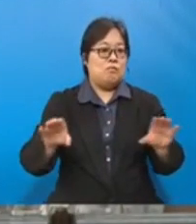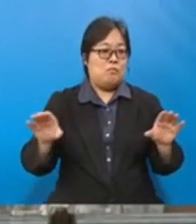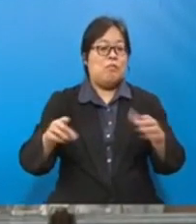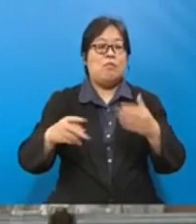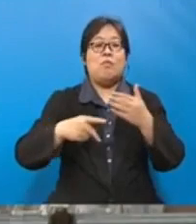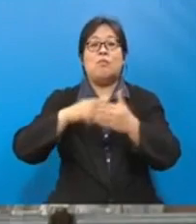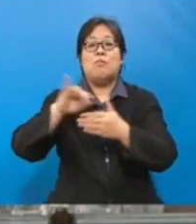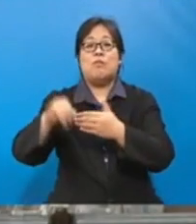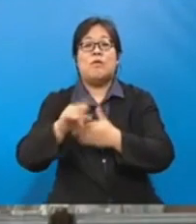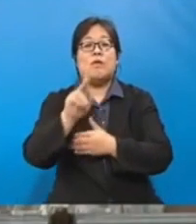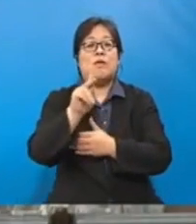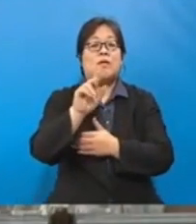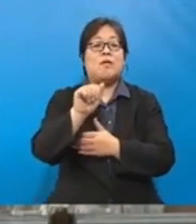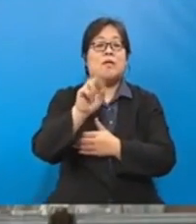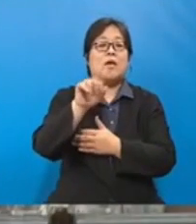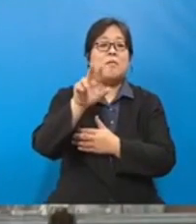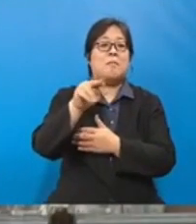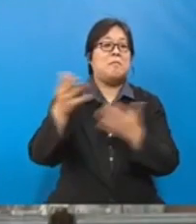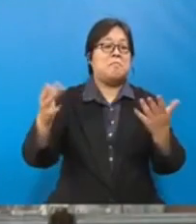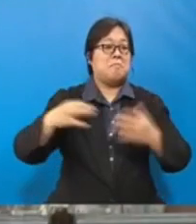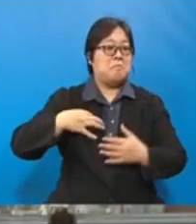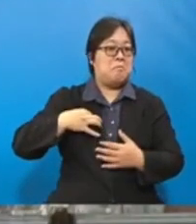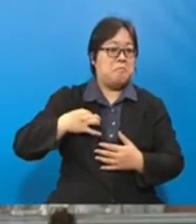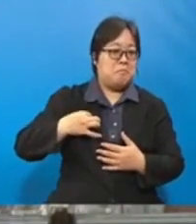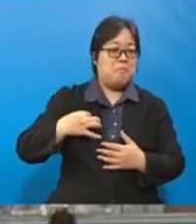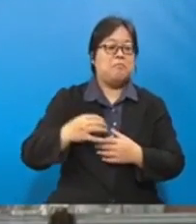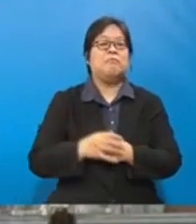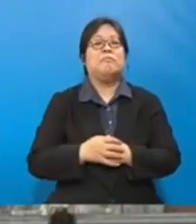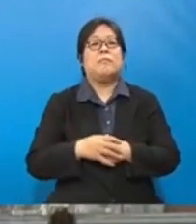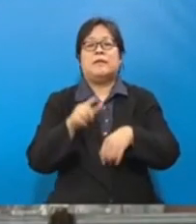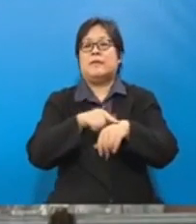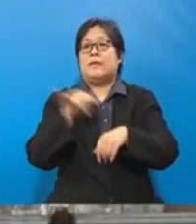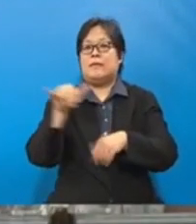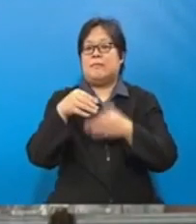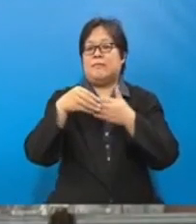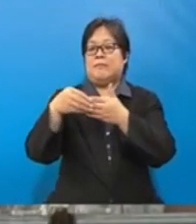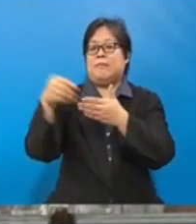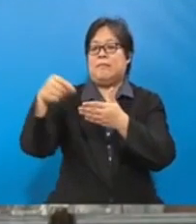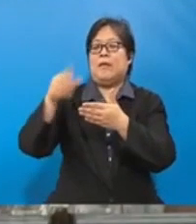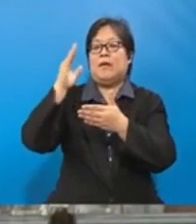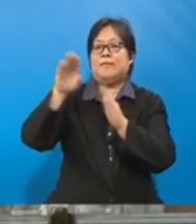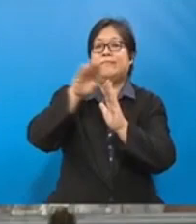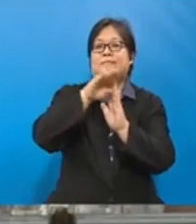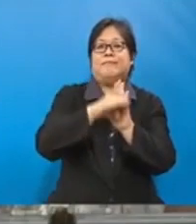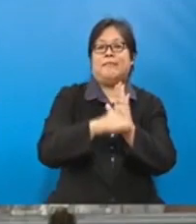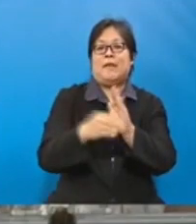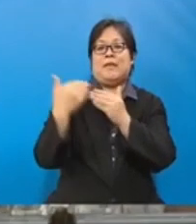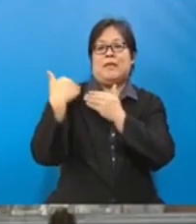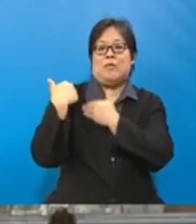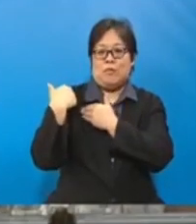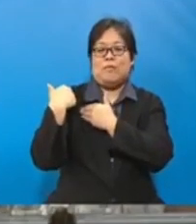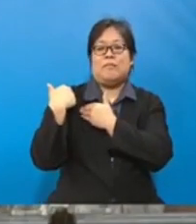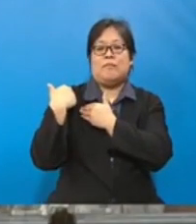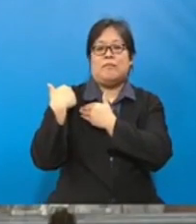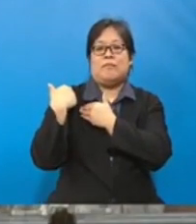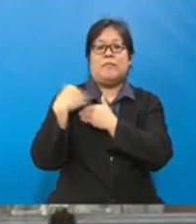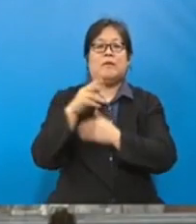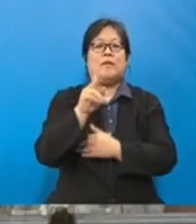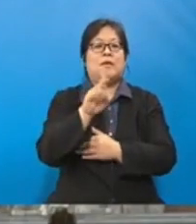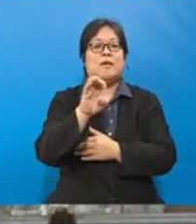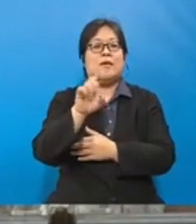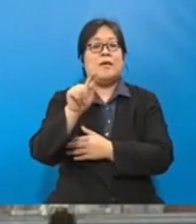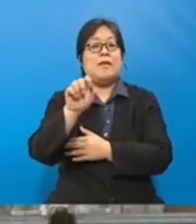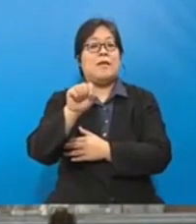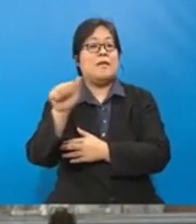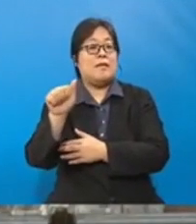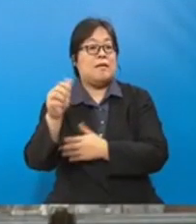Project karbon secara sukarela dalam masa yang sama Pandawa ini turut menyerahkan tanggung jawab Kementerian alam sekitar